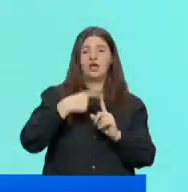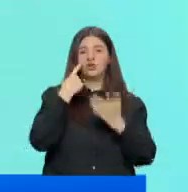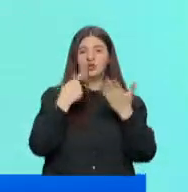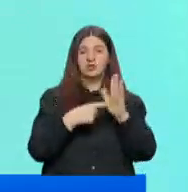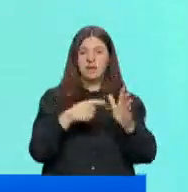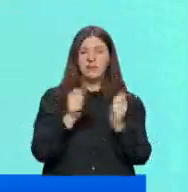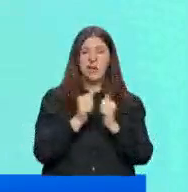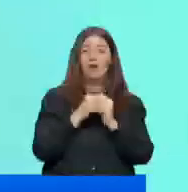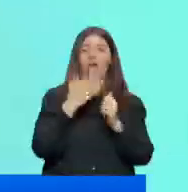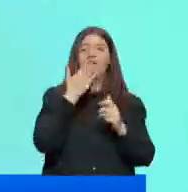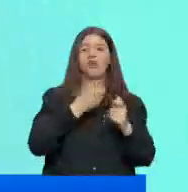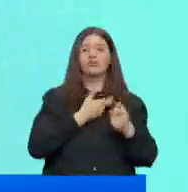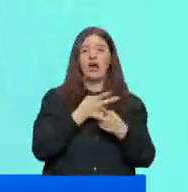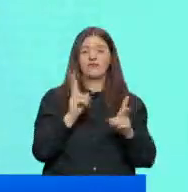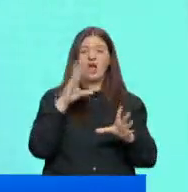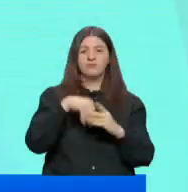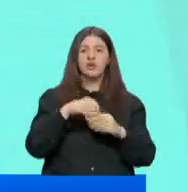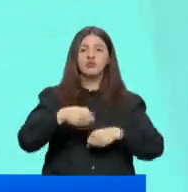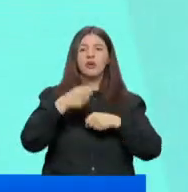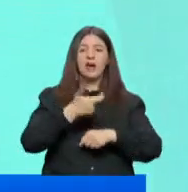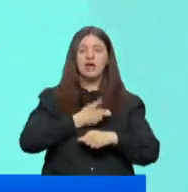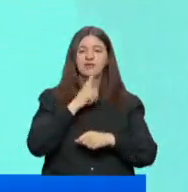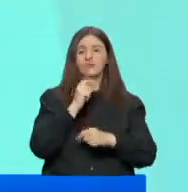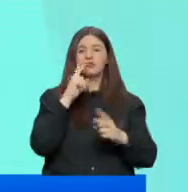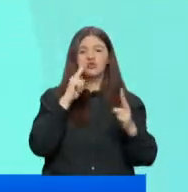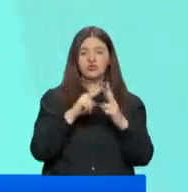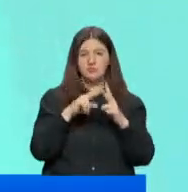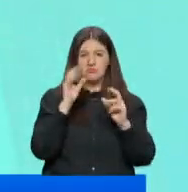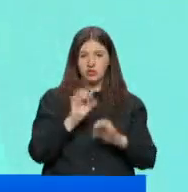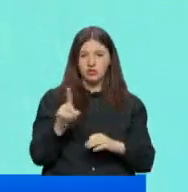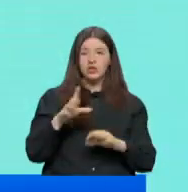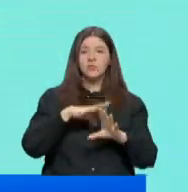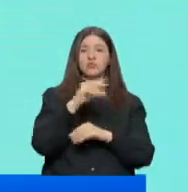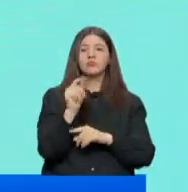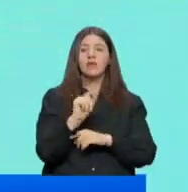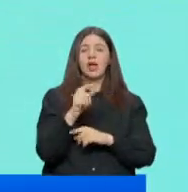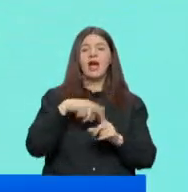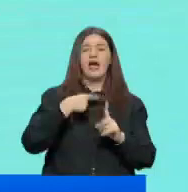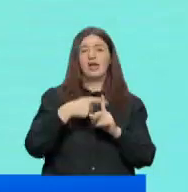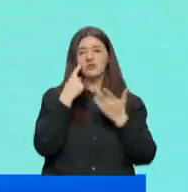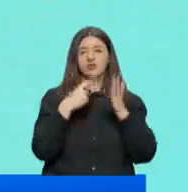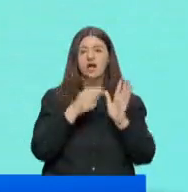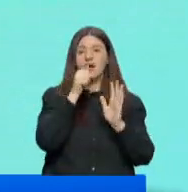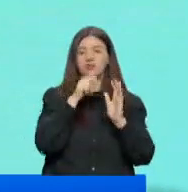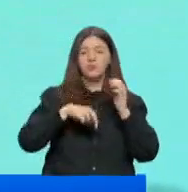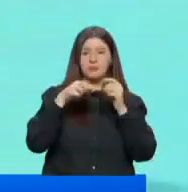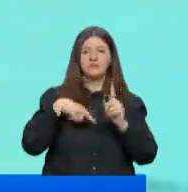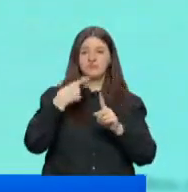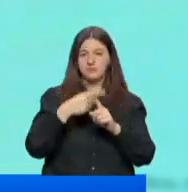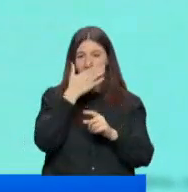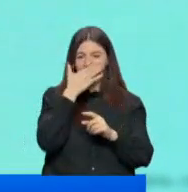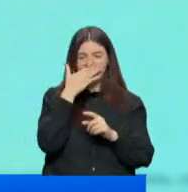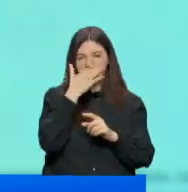göstergeyle öğrenci affını da kapsayan torba yasa teklifinin görüşmelerine başladı. Tüm memurların ek göstergelerine 600 puan